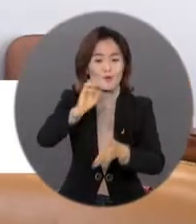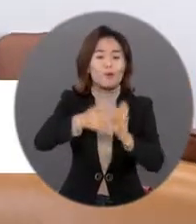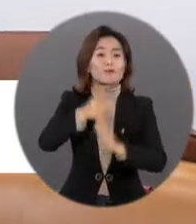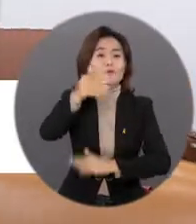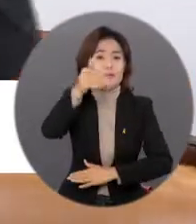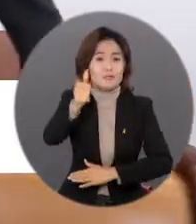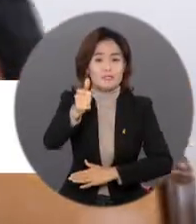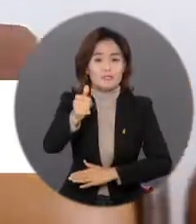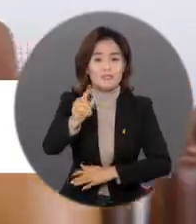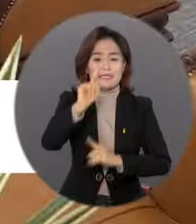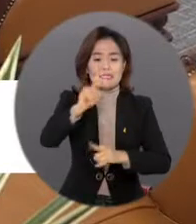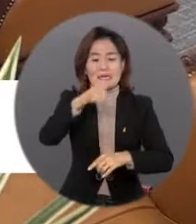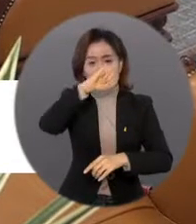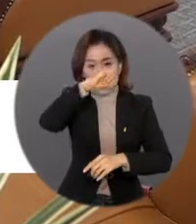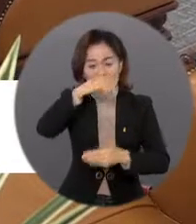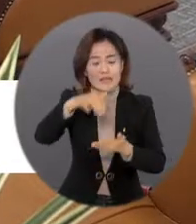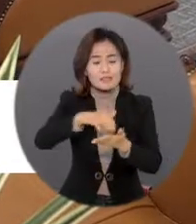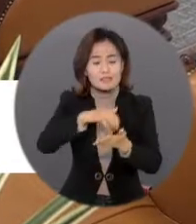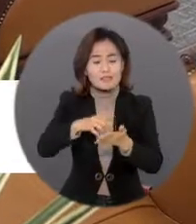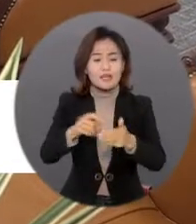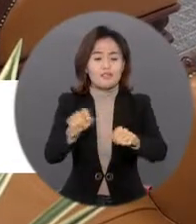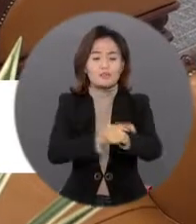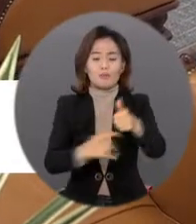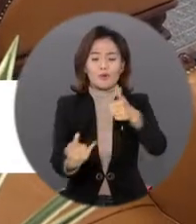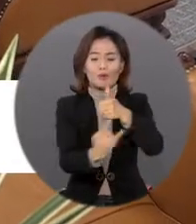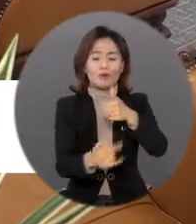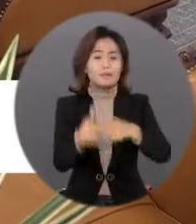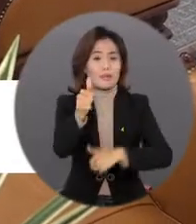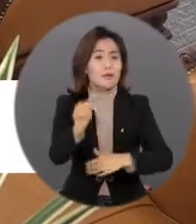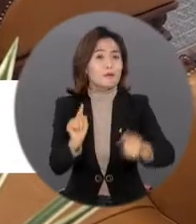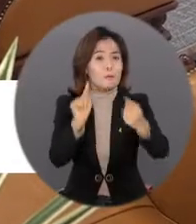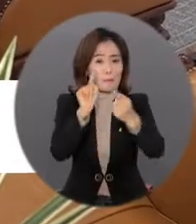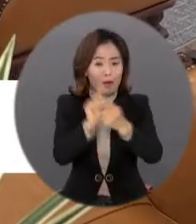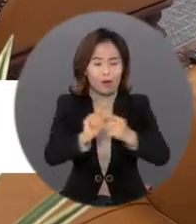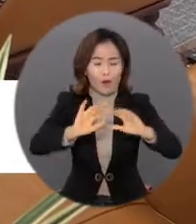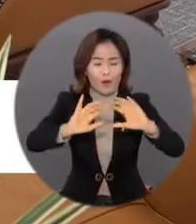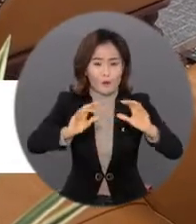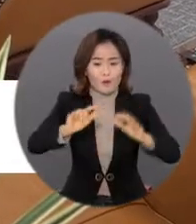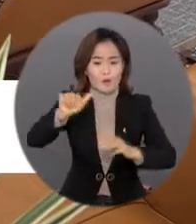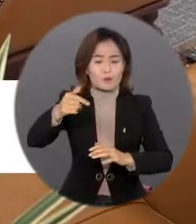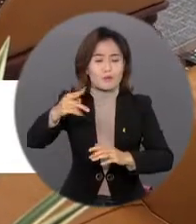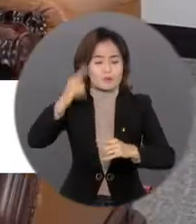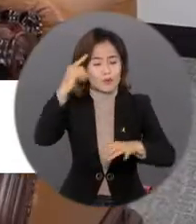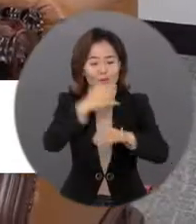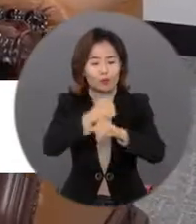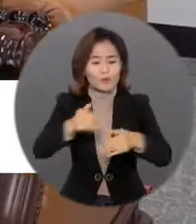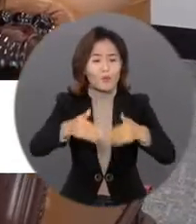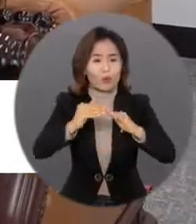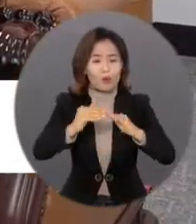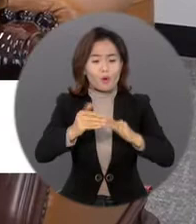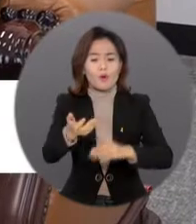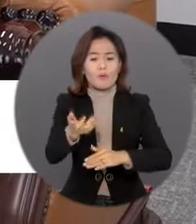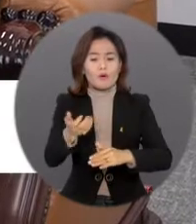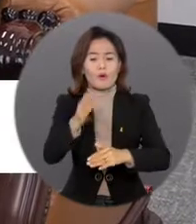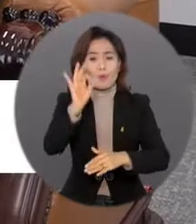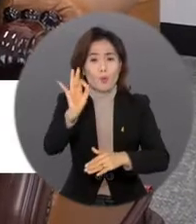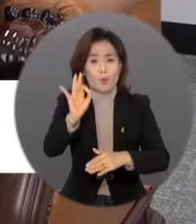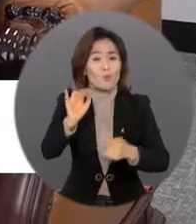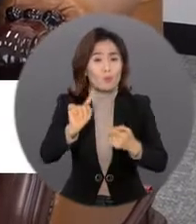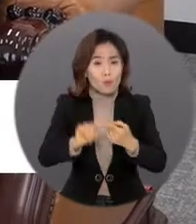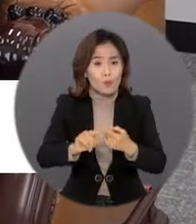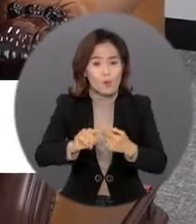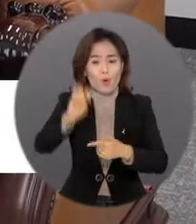시장은 이종배 예산결산특별위원장을 만난 자리에서 국가 고자기장 연구소 구축 예비타당성